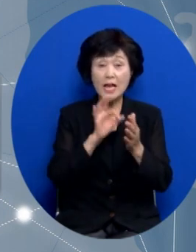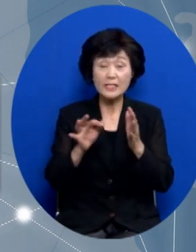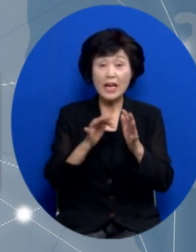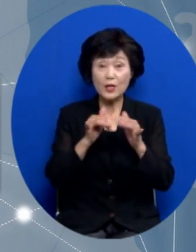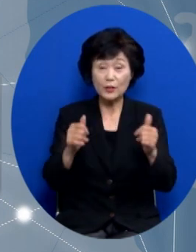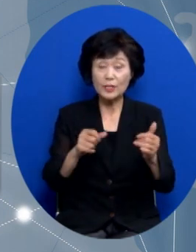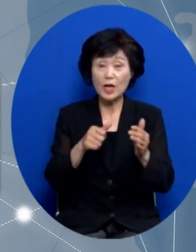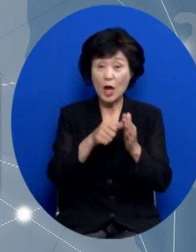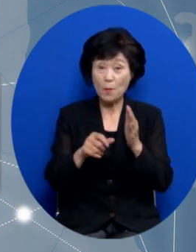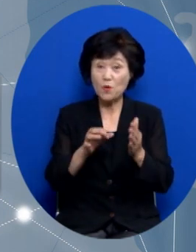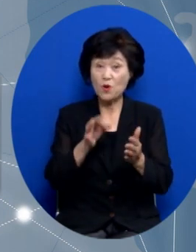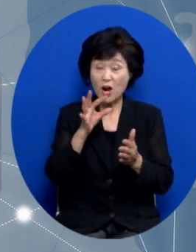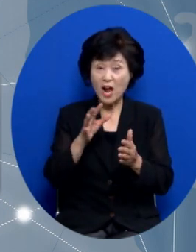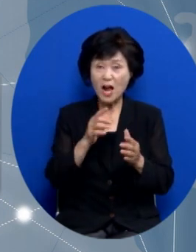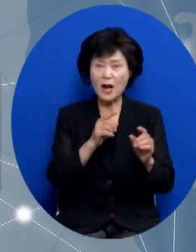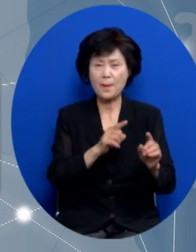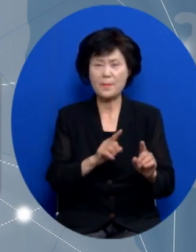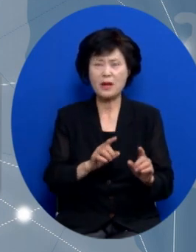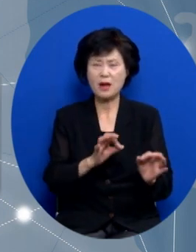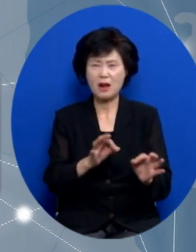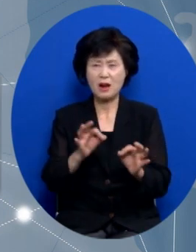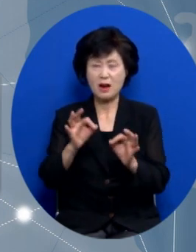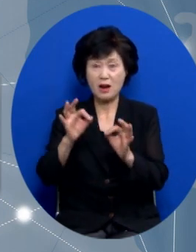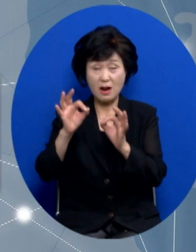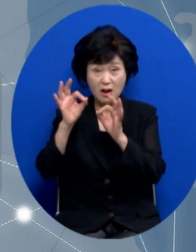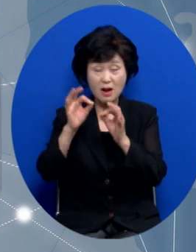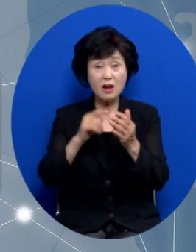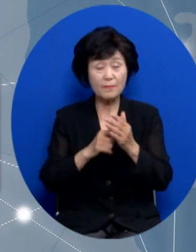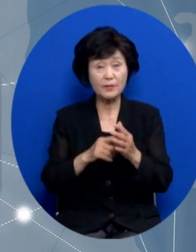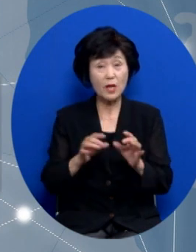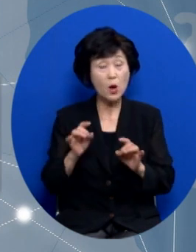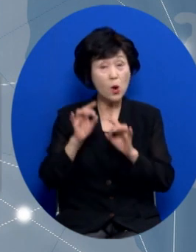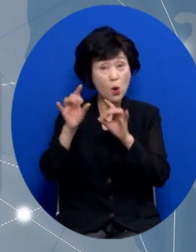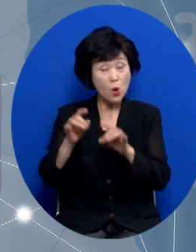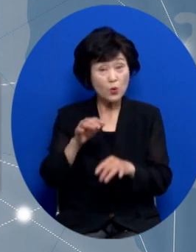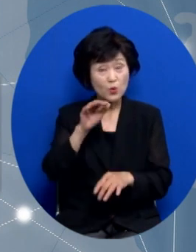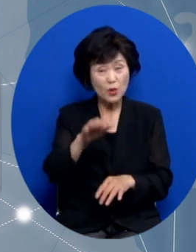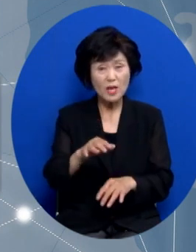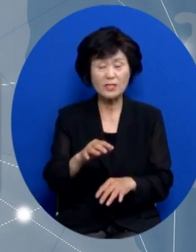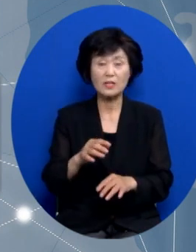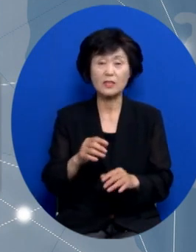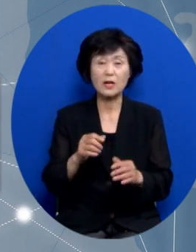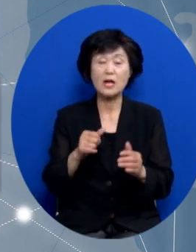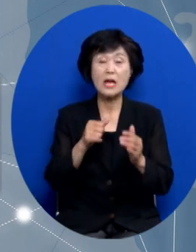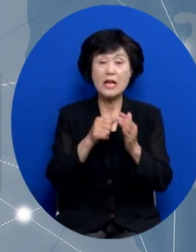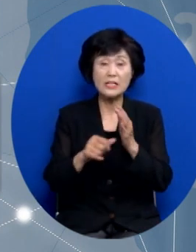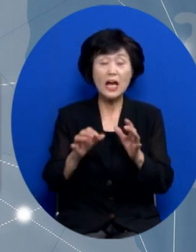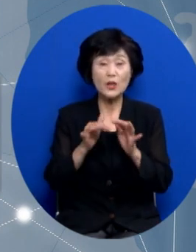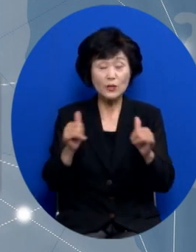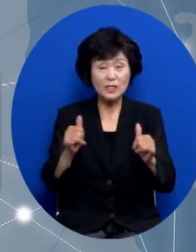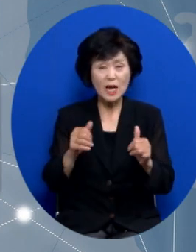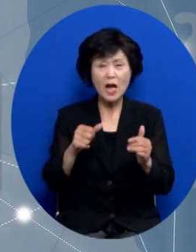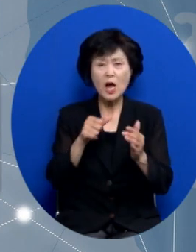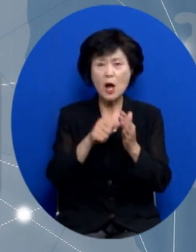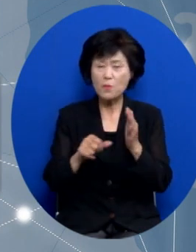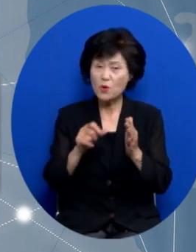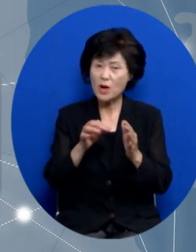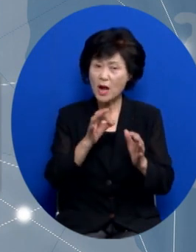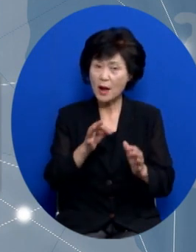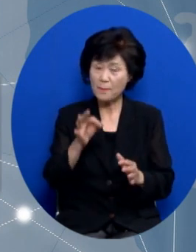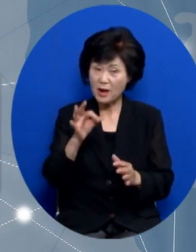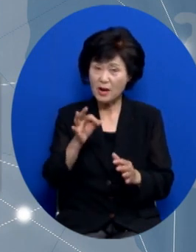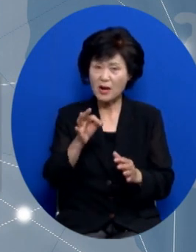7% 가까이 상승한 것으로 나타났습니다. 호주 통계청은 호주의 연 소비자 물가지수 상승률이 기존